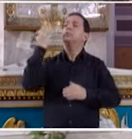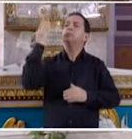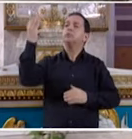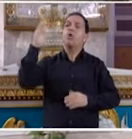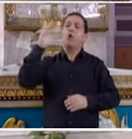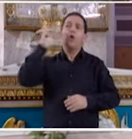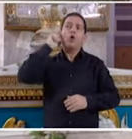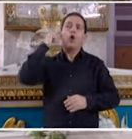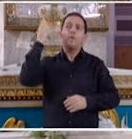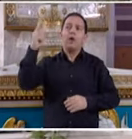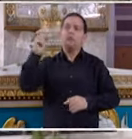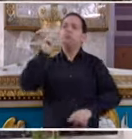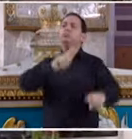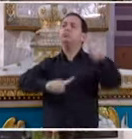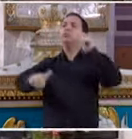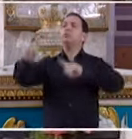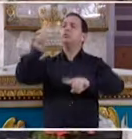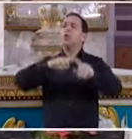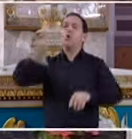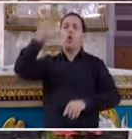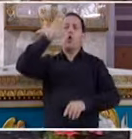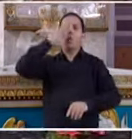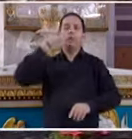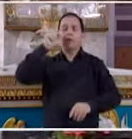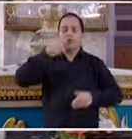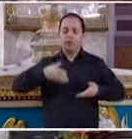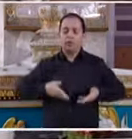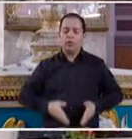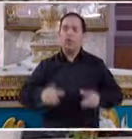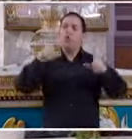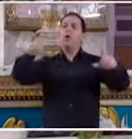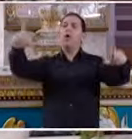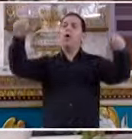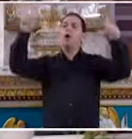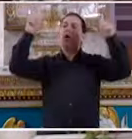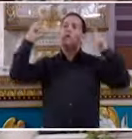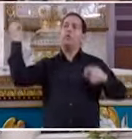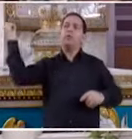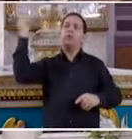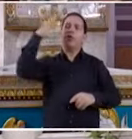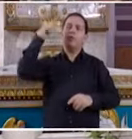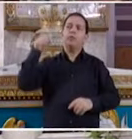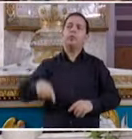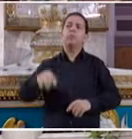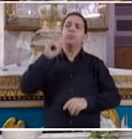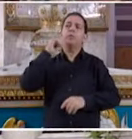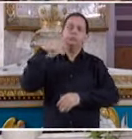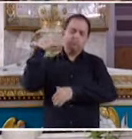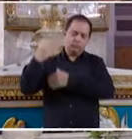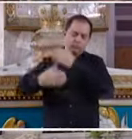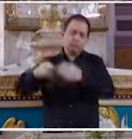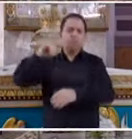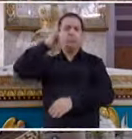του Πατρός και του Υιού και του Αγίου Πνεύματος νυν και αΐ και εις τους αιώνας των